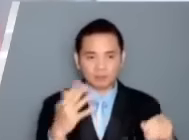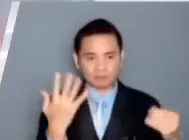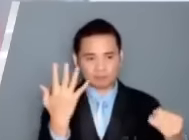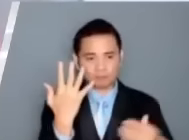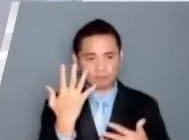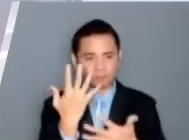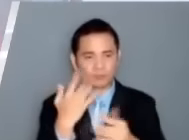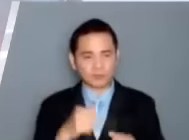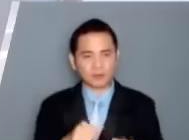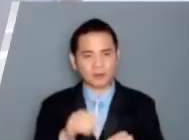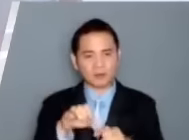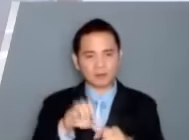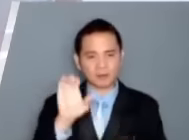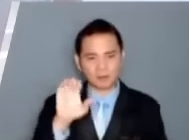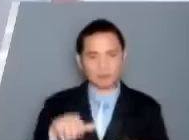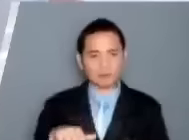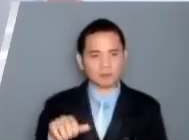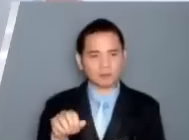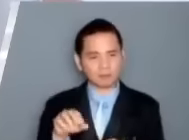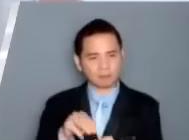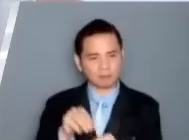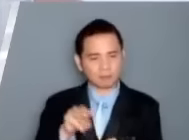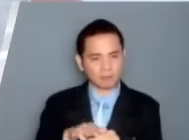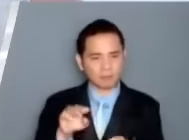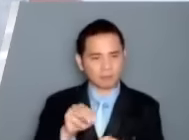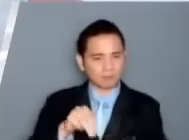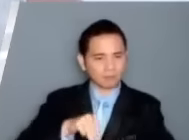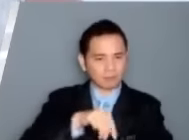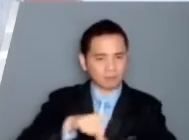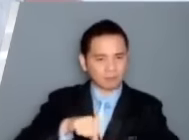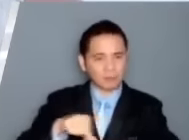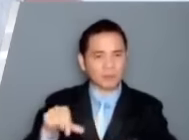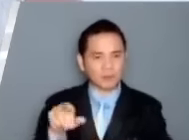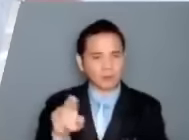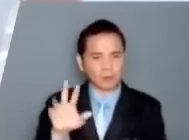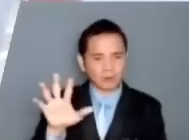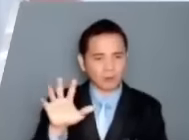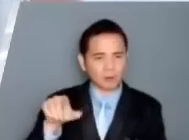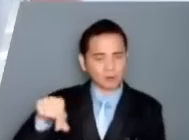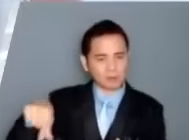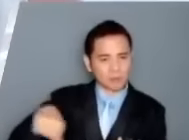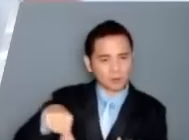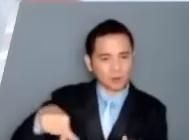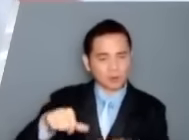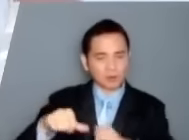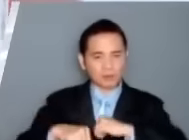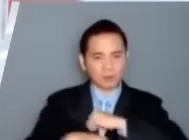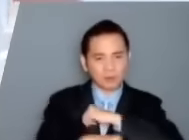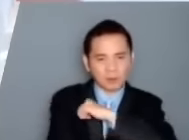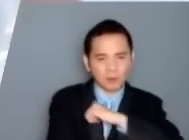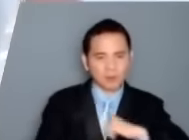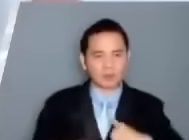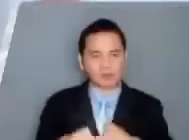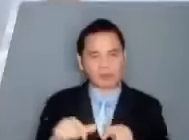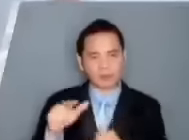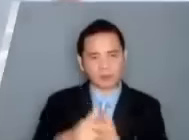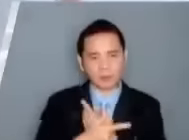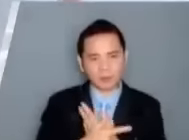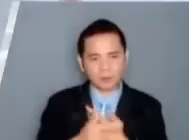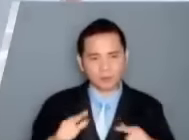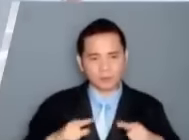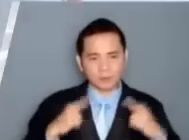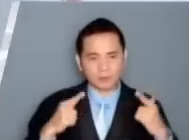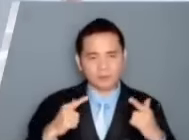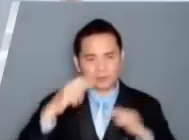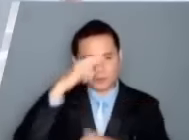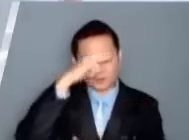Marinduque, Romblon, Cagayan, Isabela, Quirino, Aurora, Bulacan, Laguna, Rizal at Quezon. Ang trough naman po na nasabing low